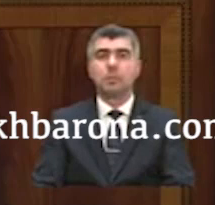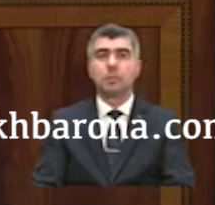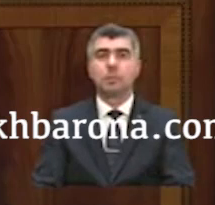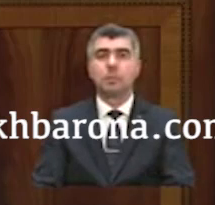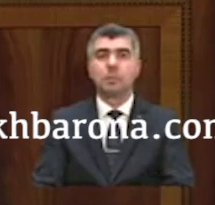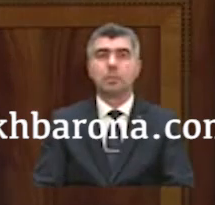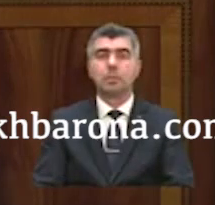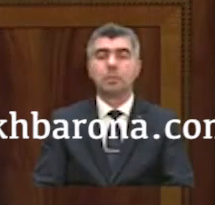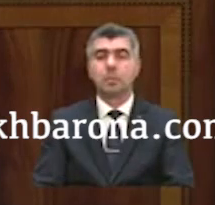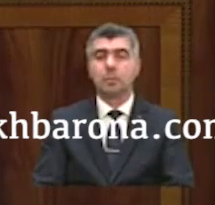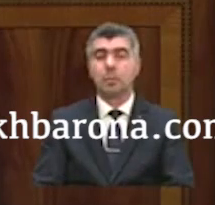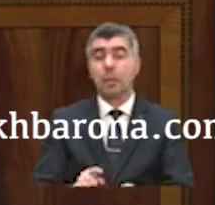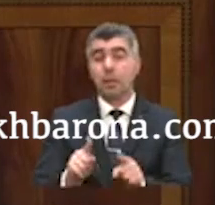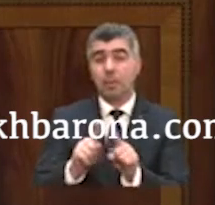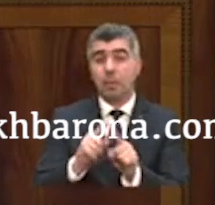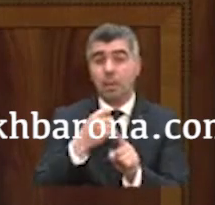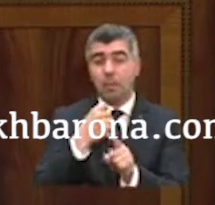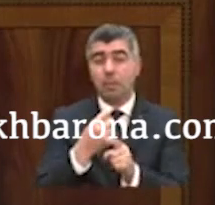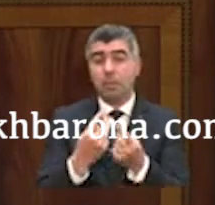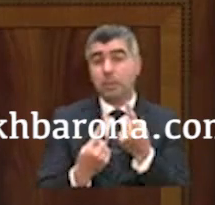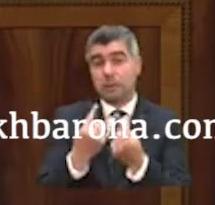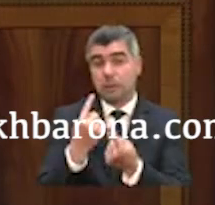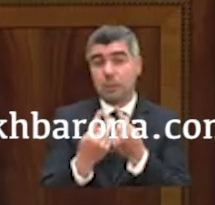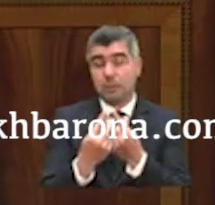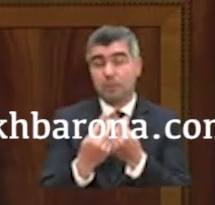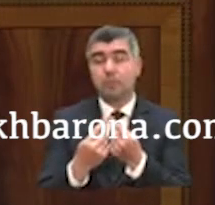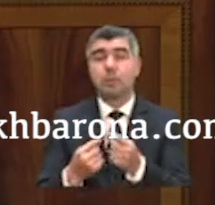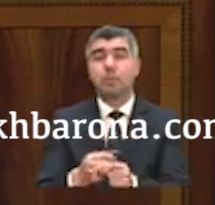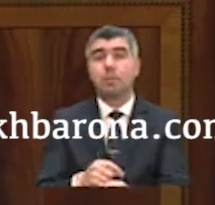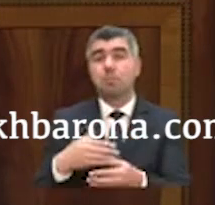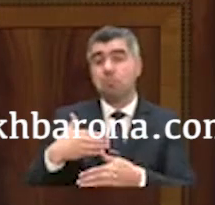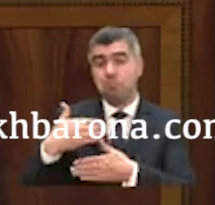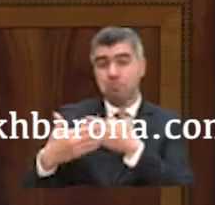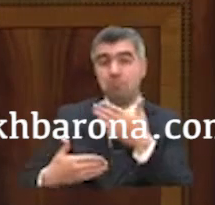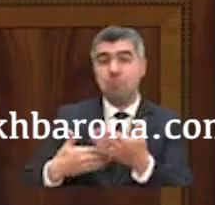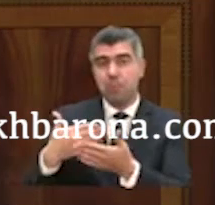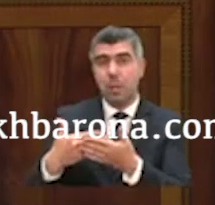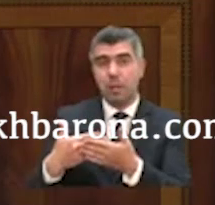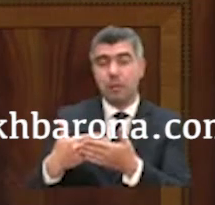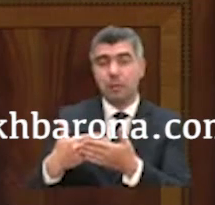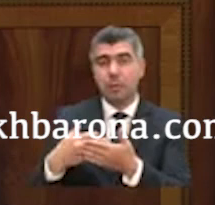إلا هو أنتم الهدف أنكم من بعد ما خرجتوا